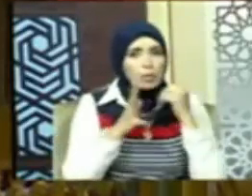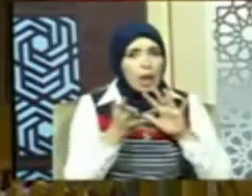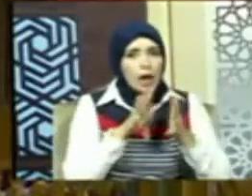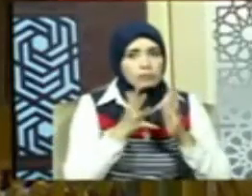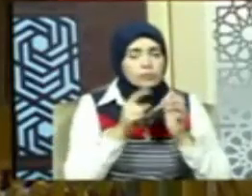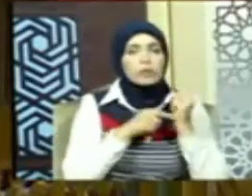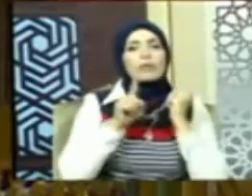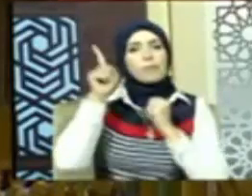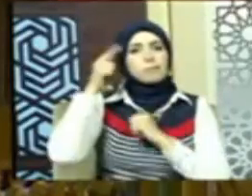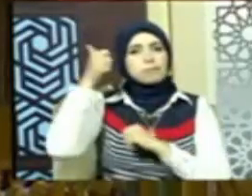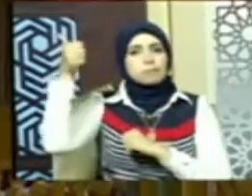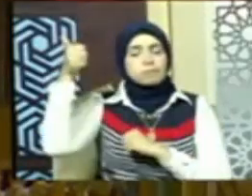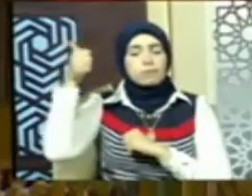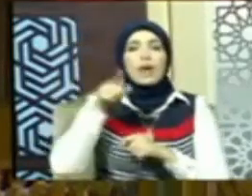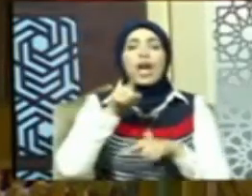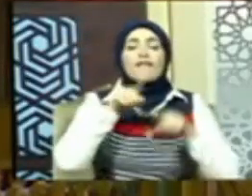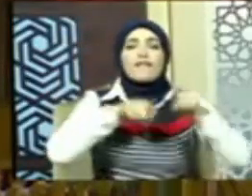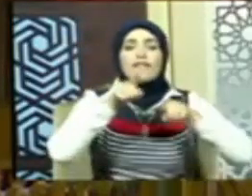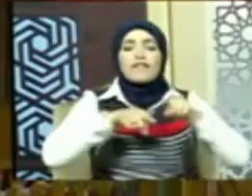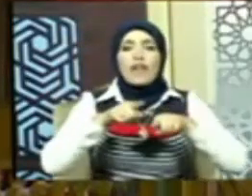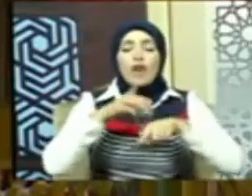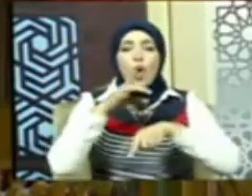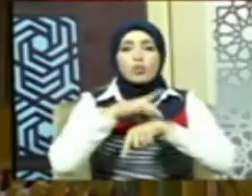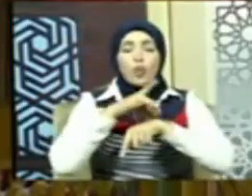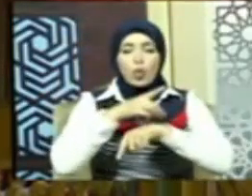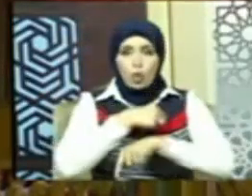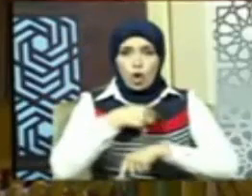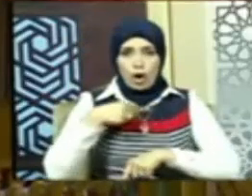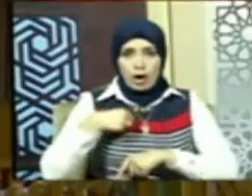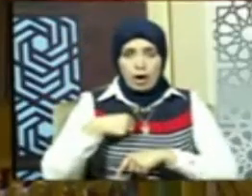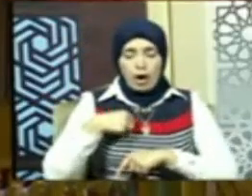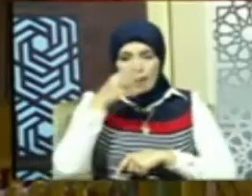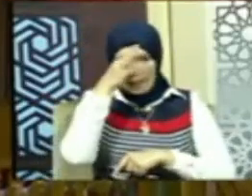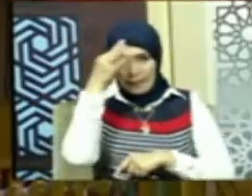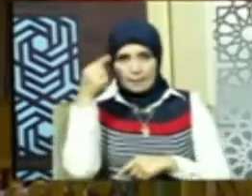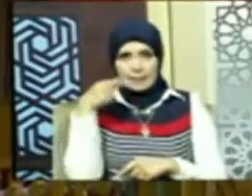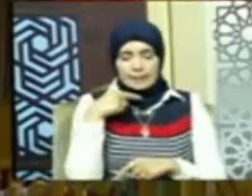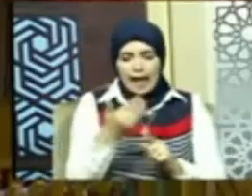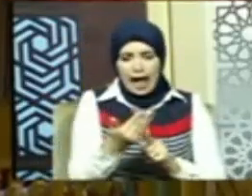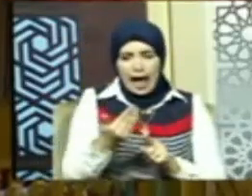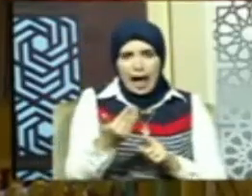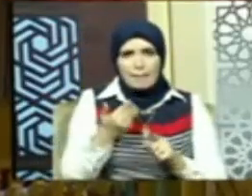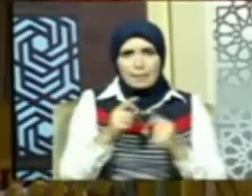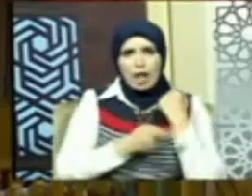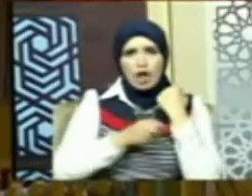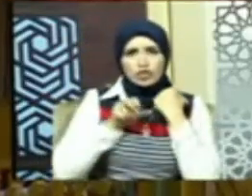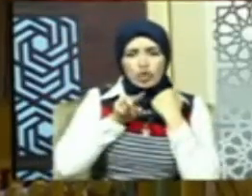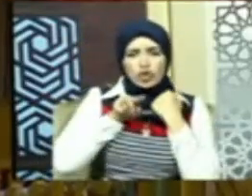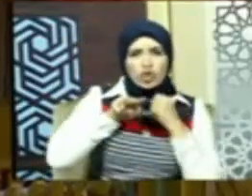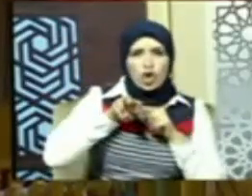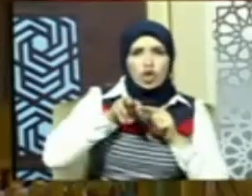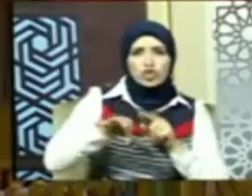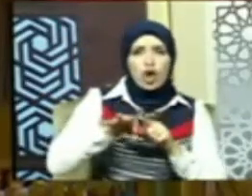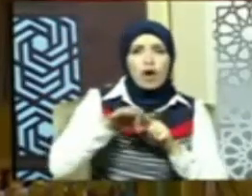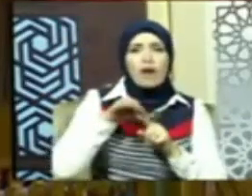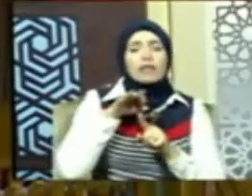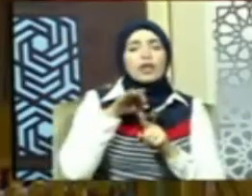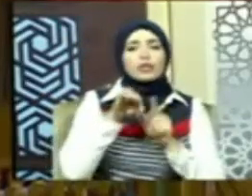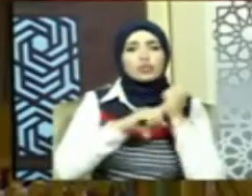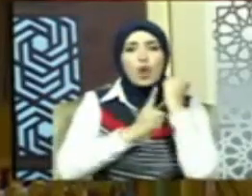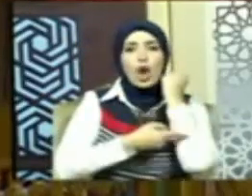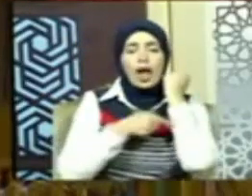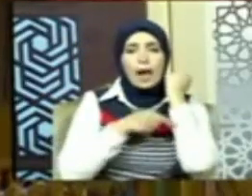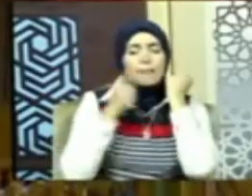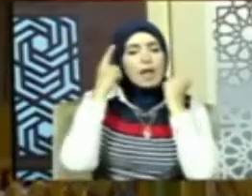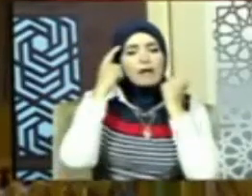بعض الأطباء قد يتنبؤون بمعرفة نوع الجنين في وقت ما، أهو